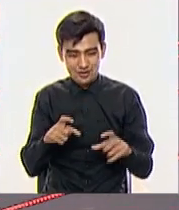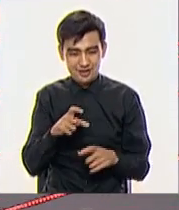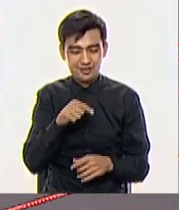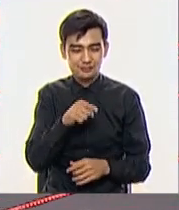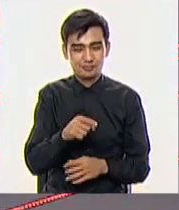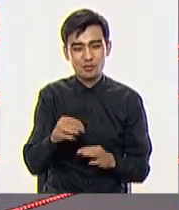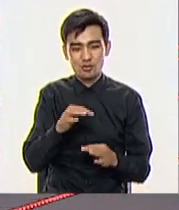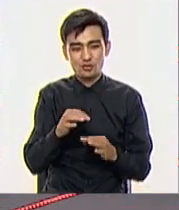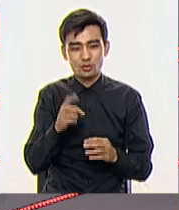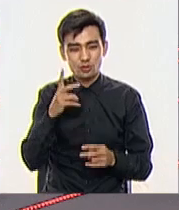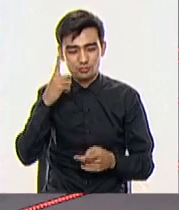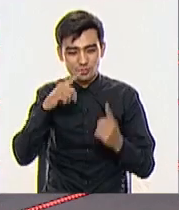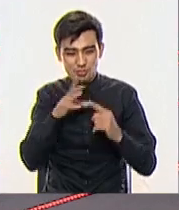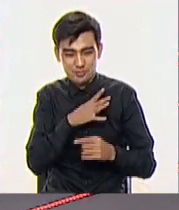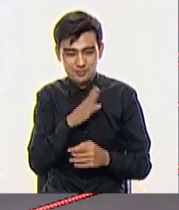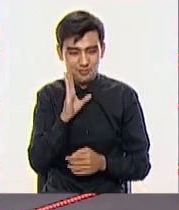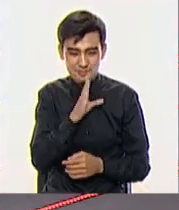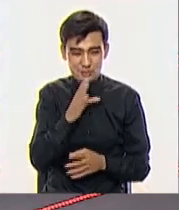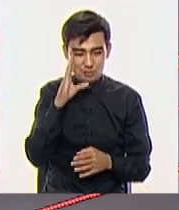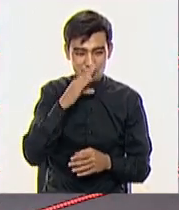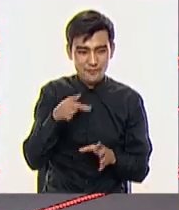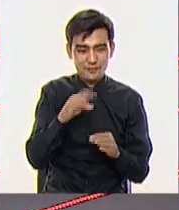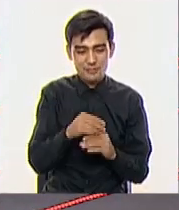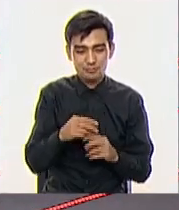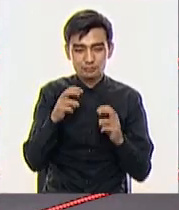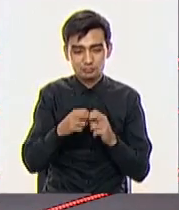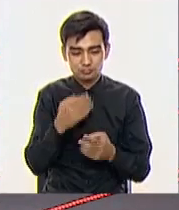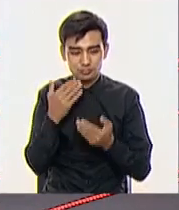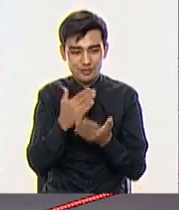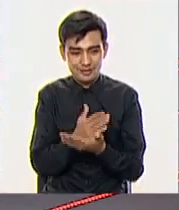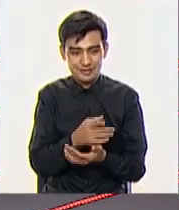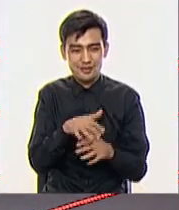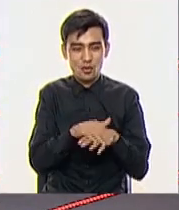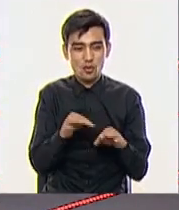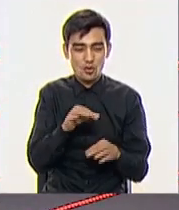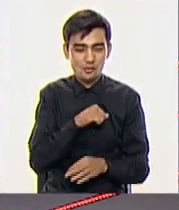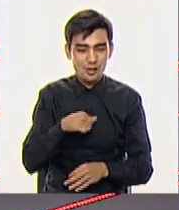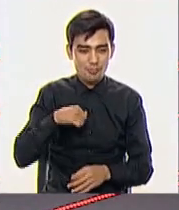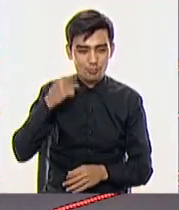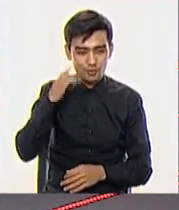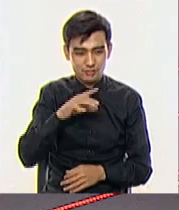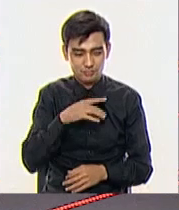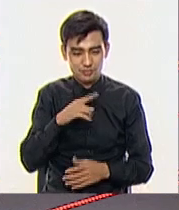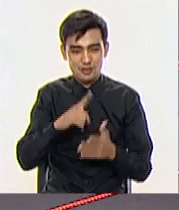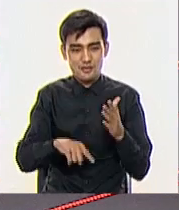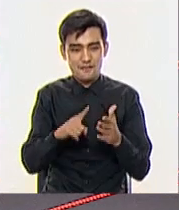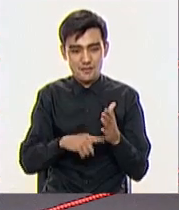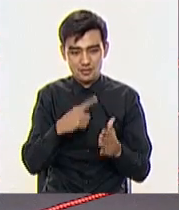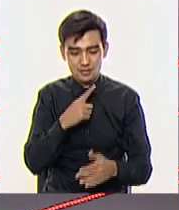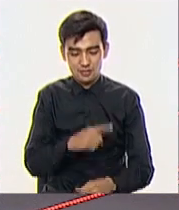сапарын ұйымдастырды деген ата-аналардан түсініктеме алып жатыр. Өйткені халық сапарды тек ата-аналар ұйымдастырды дегенге сенімсіздік білдірген